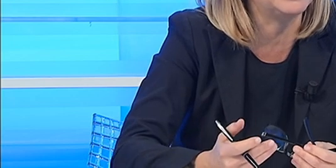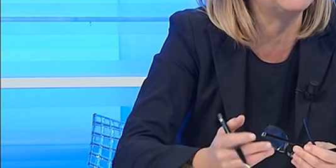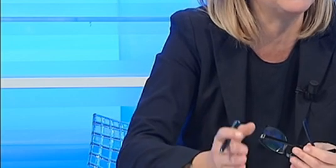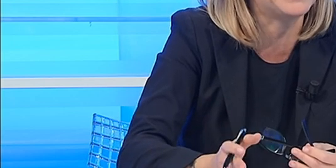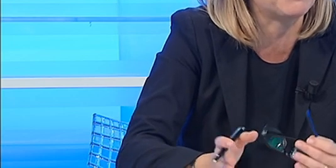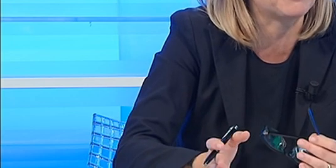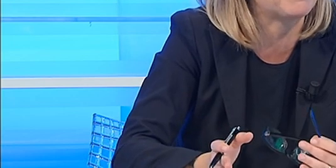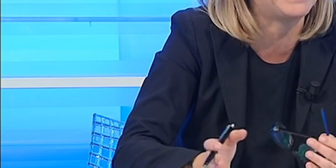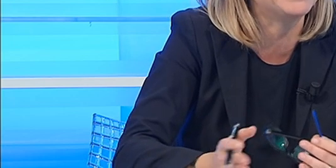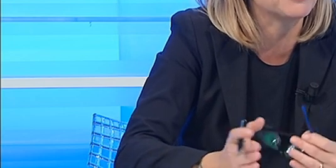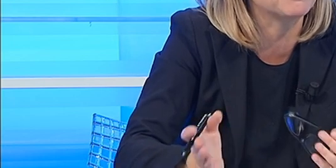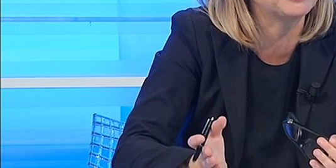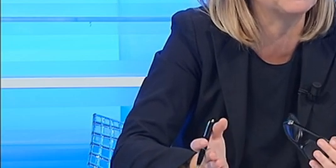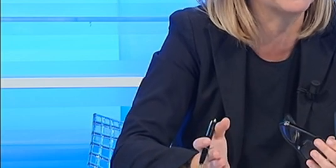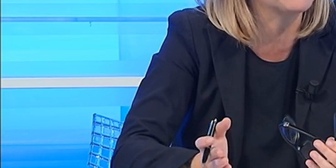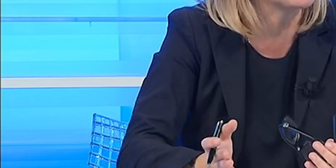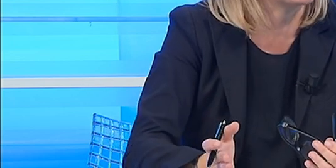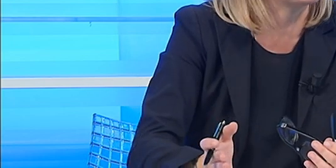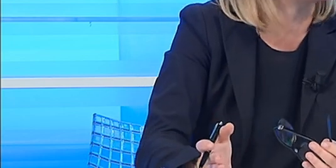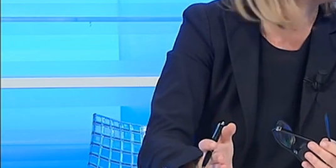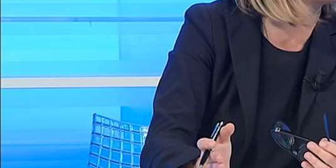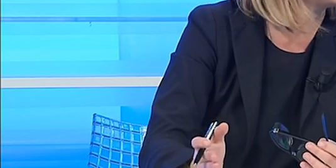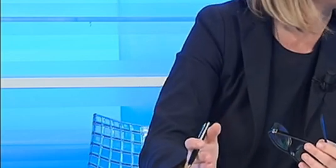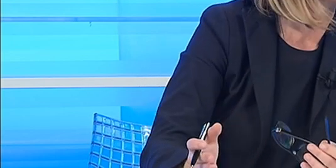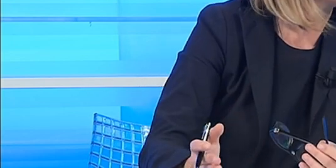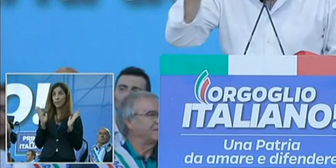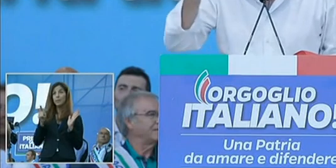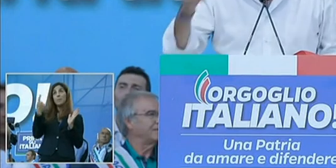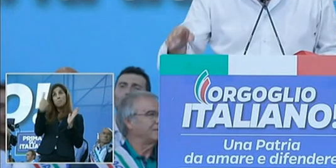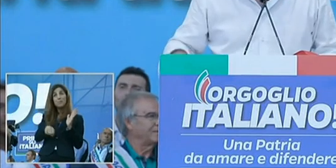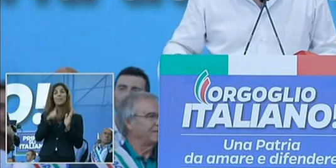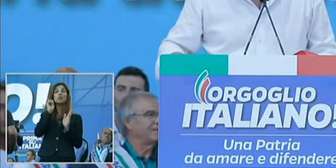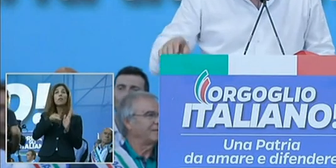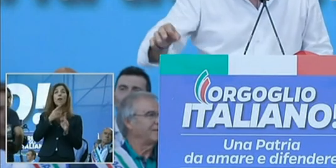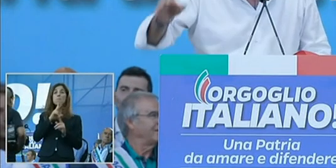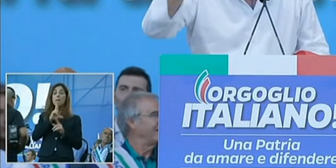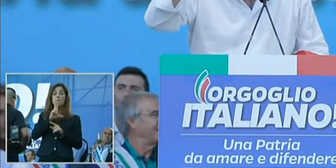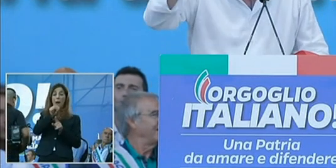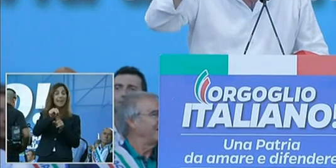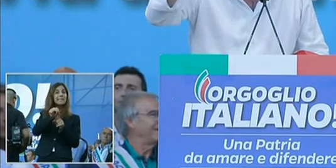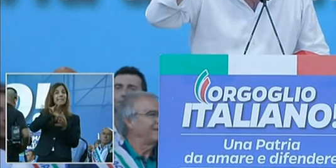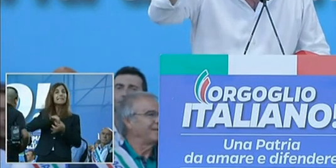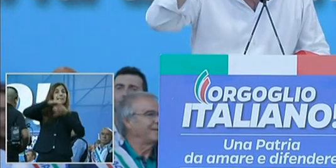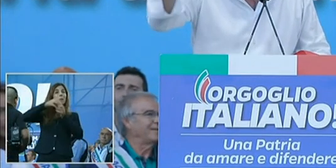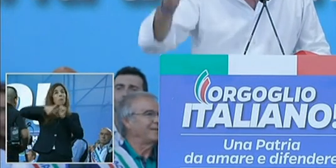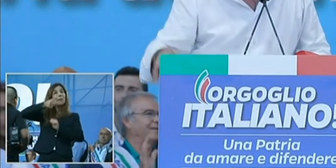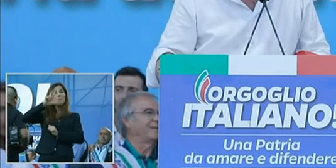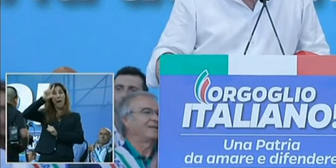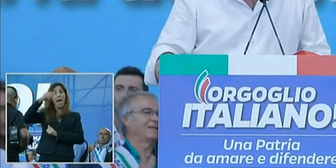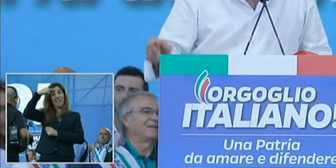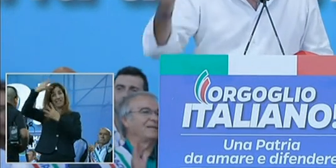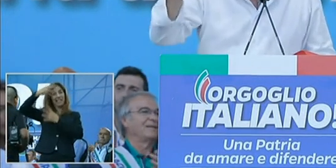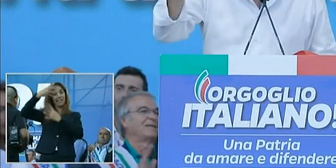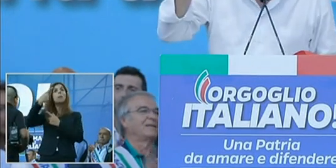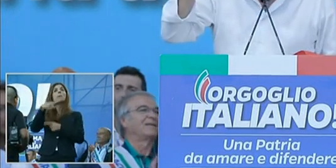diciamo, gli elettori dalla propria parte. Insomma, un fatto clamoroso. Aveva promesso. Anche Di Maio che sta. E anche Di Maio. Adesso cominciamo con Boschi, poi diciamo anche Di Maio.